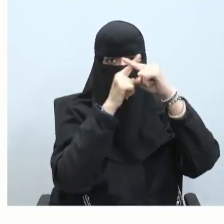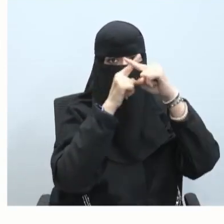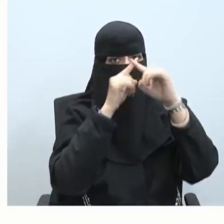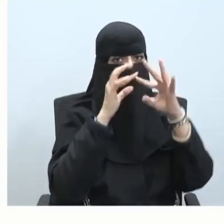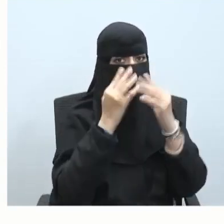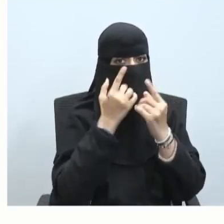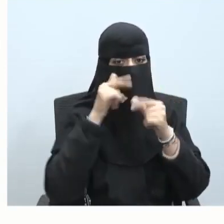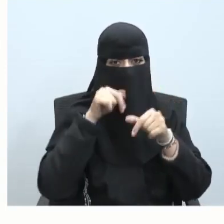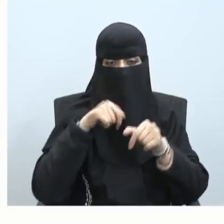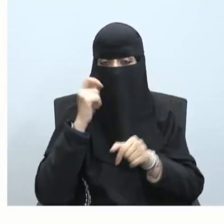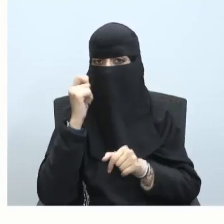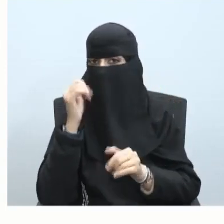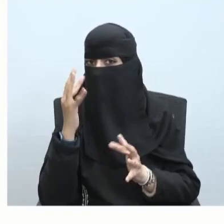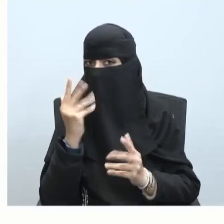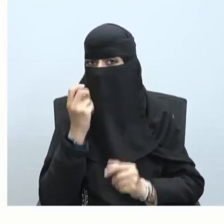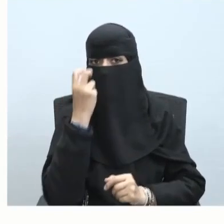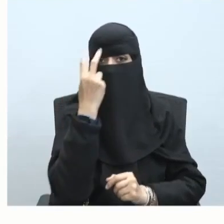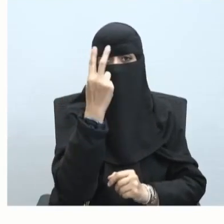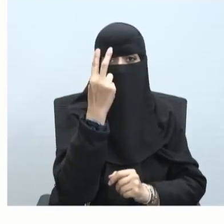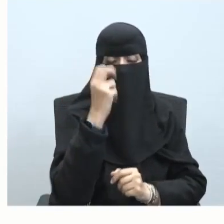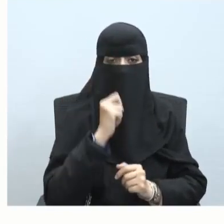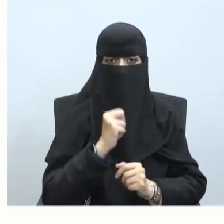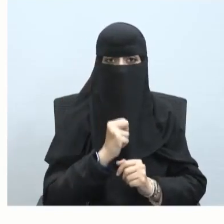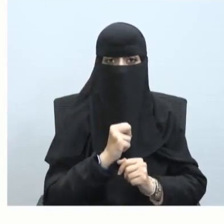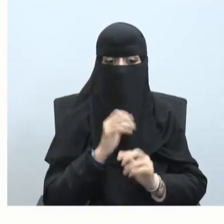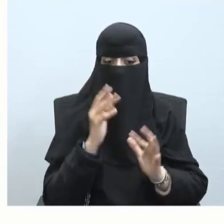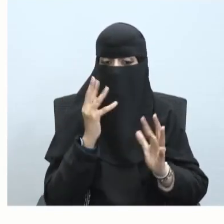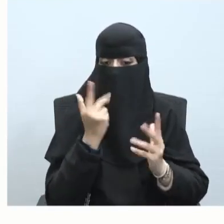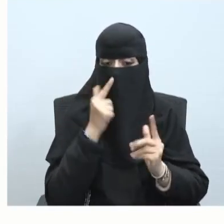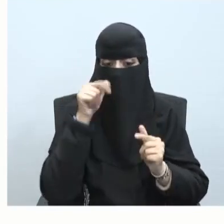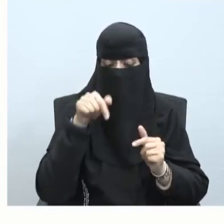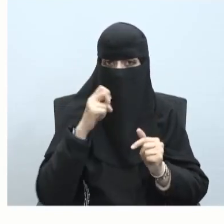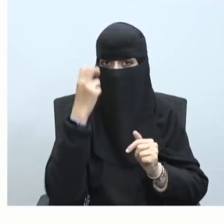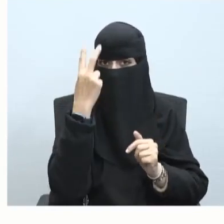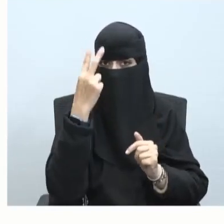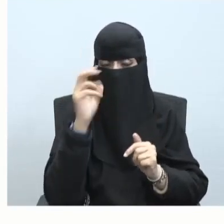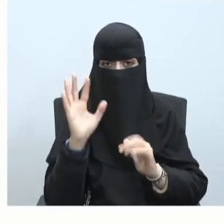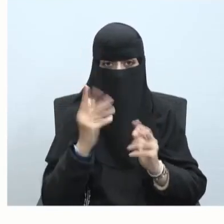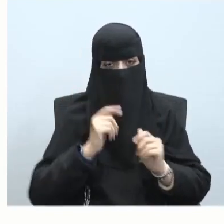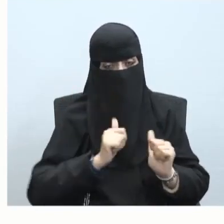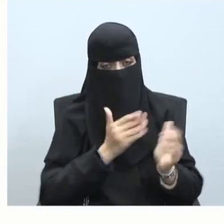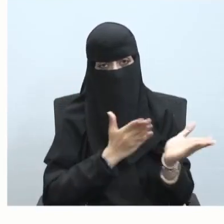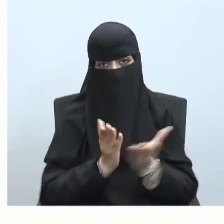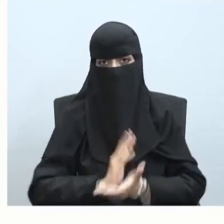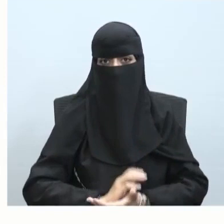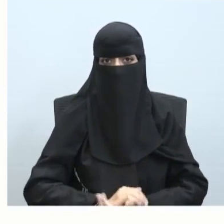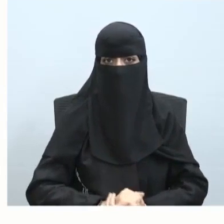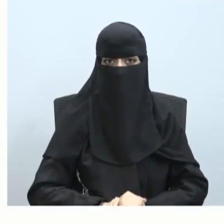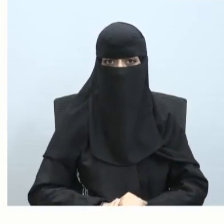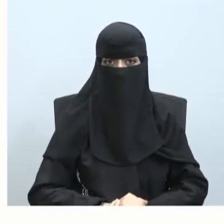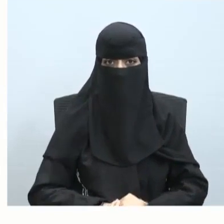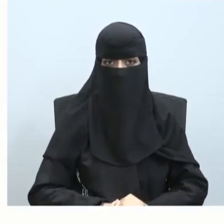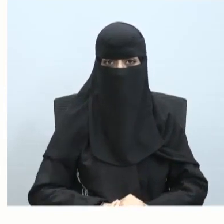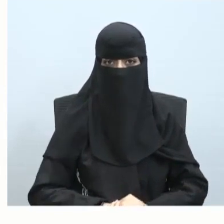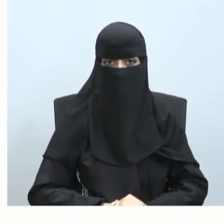على العمله النقديه من فئه ريالان هل نستطيع يا ابطال تفضلوا بارك الله فيكم